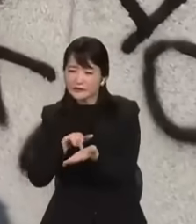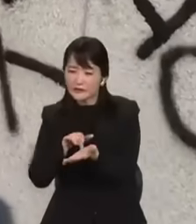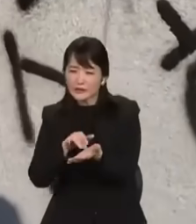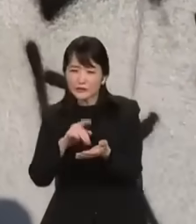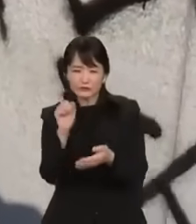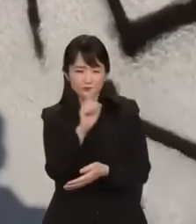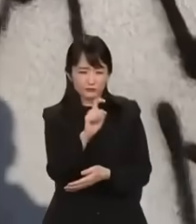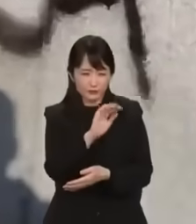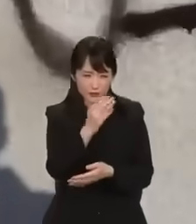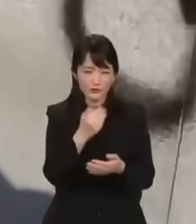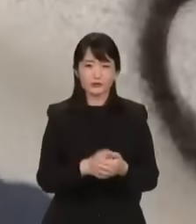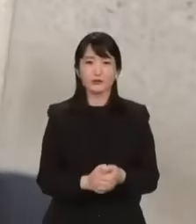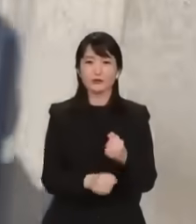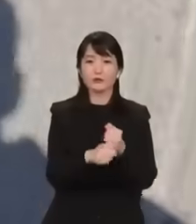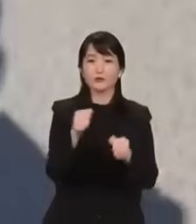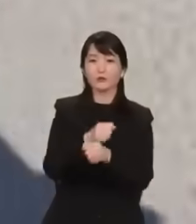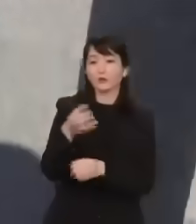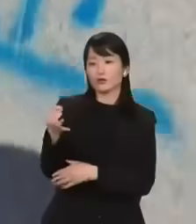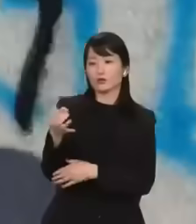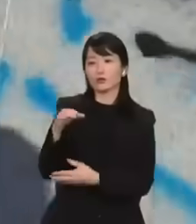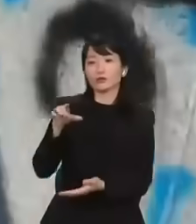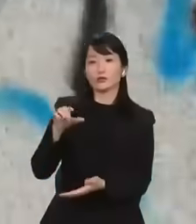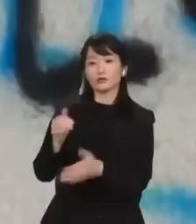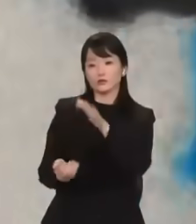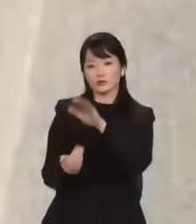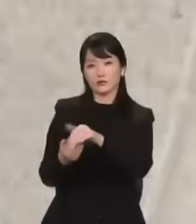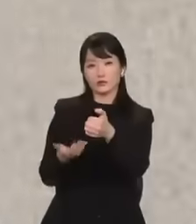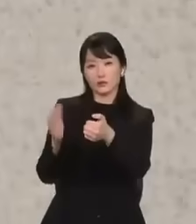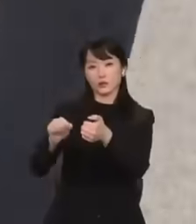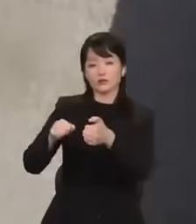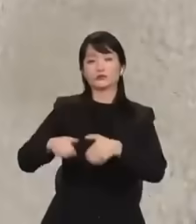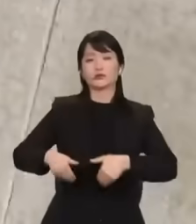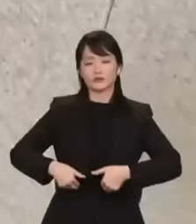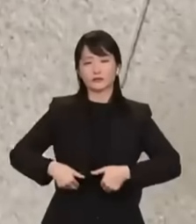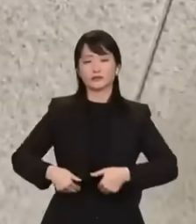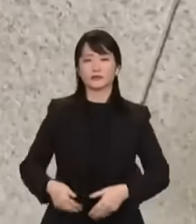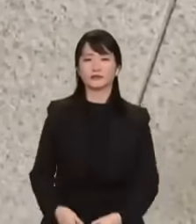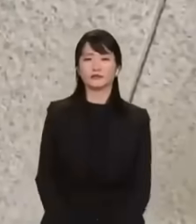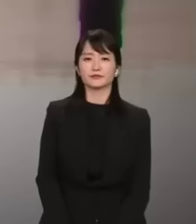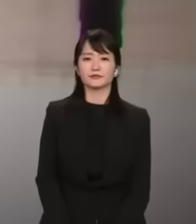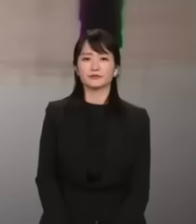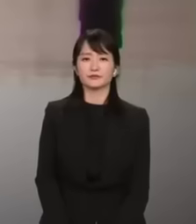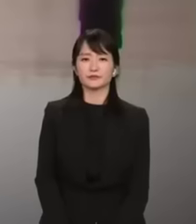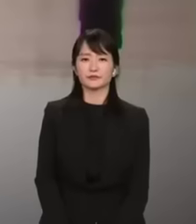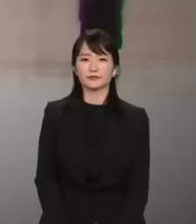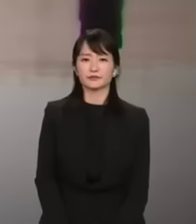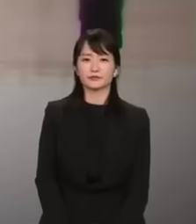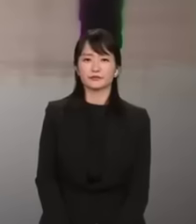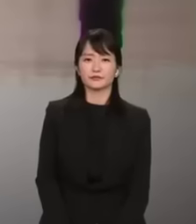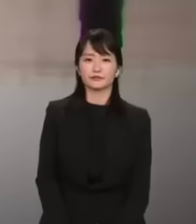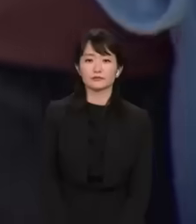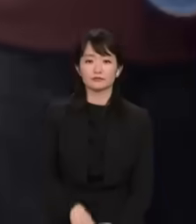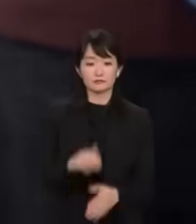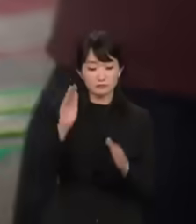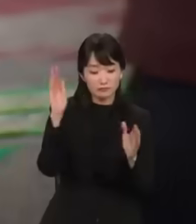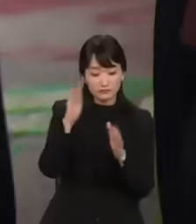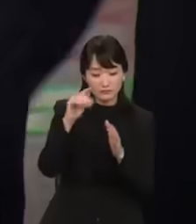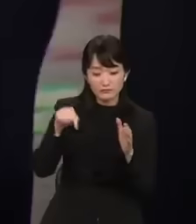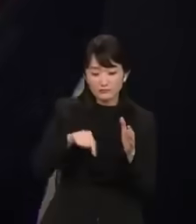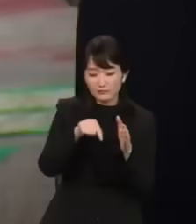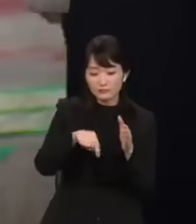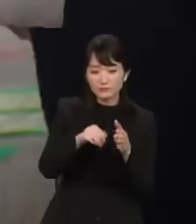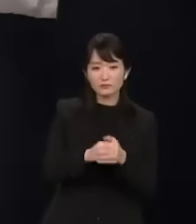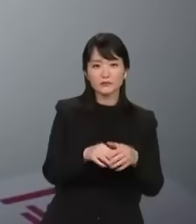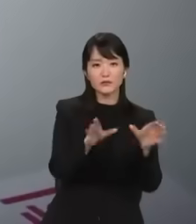복구 비용으로만 최대 50억 원이 넘는 돈이 들 것으로 보고 있습니다. 학생들 사이에선 학교와 총학생회